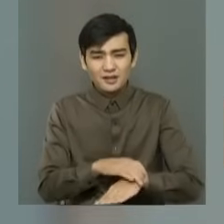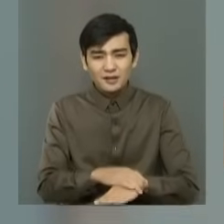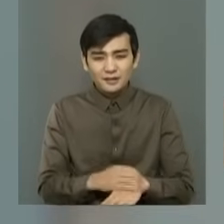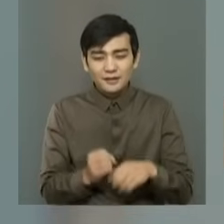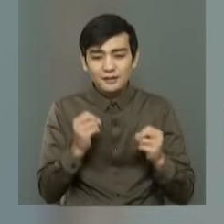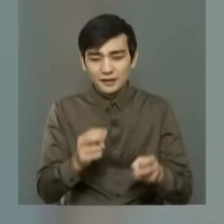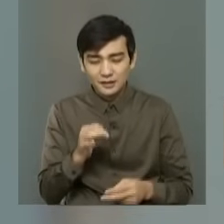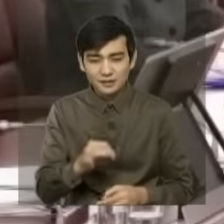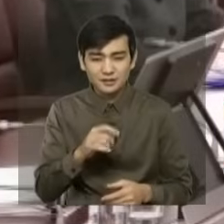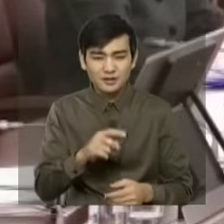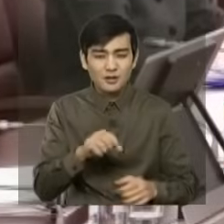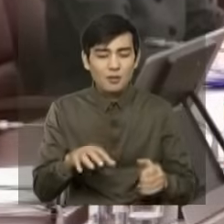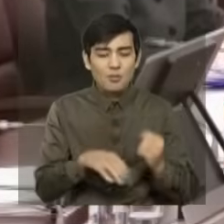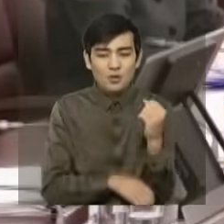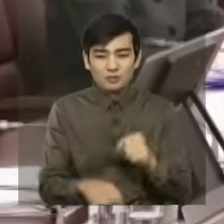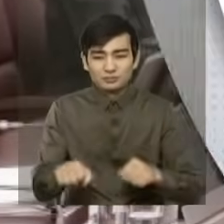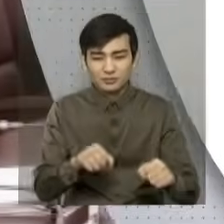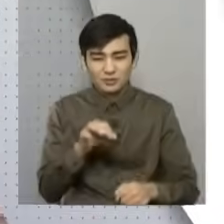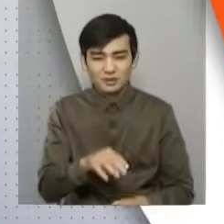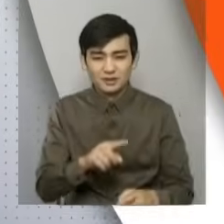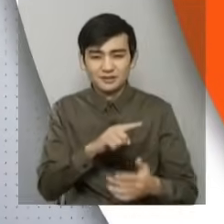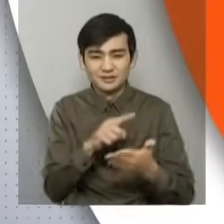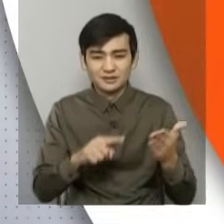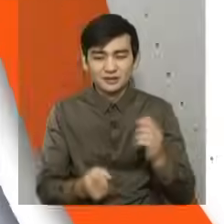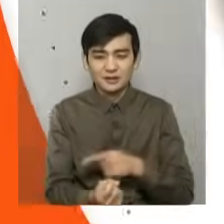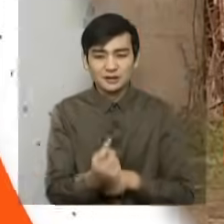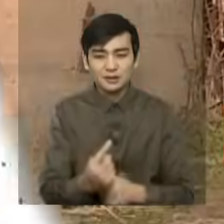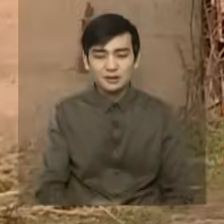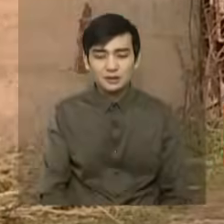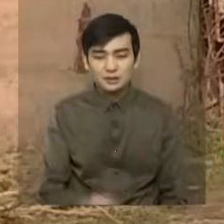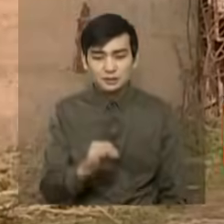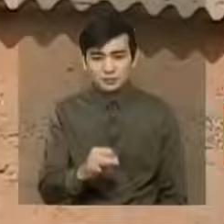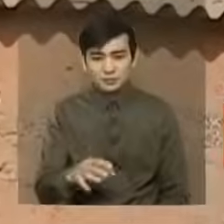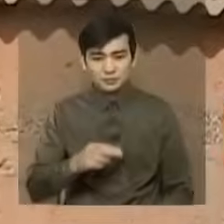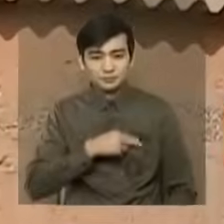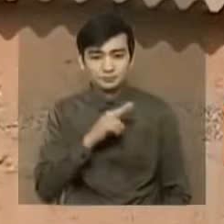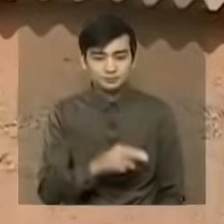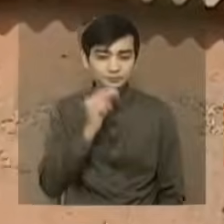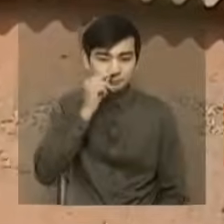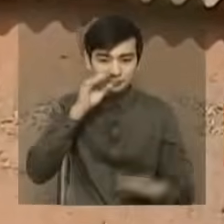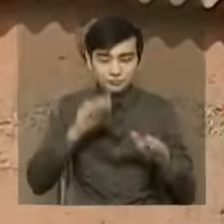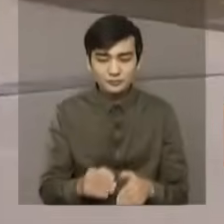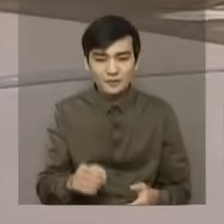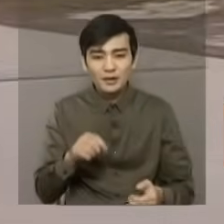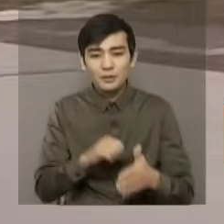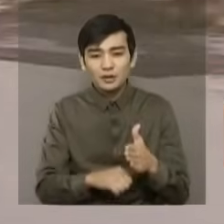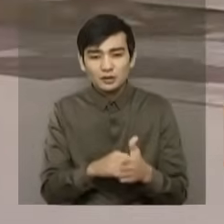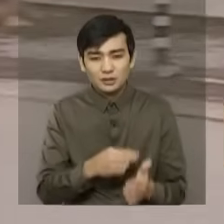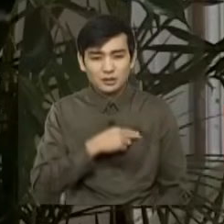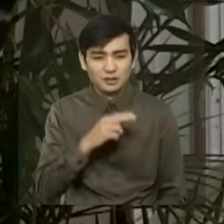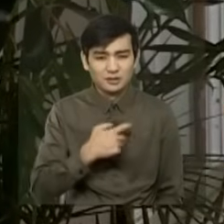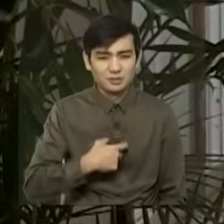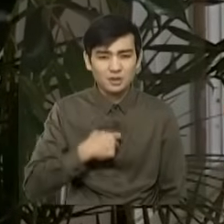положено ли компенсация от государства загадочная смерть в Шимкент выясняют причину суицида